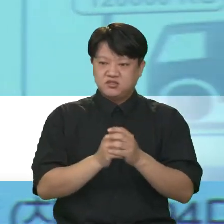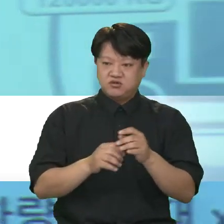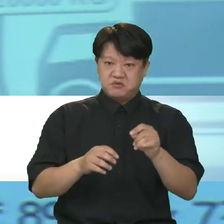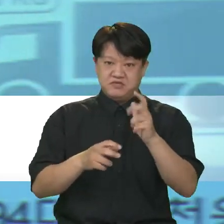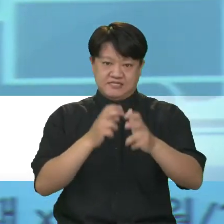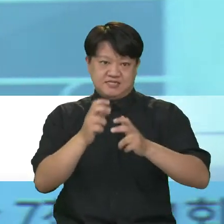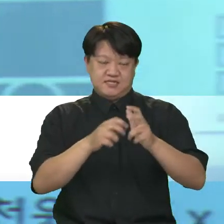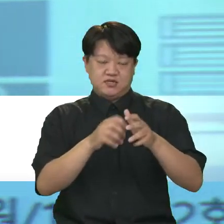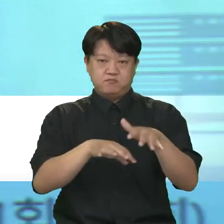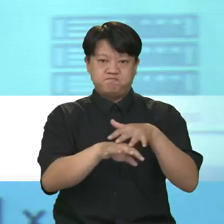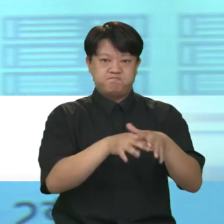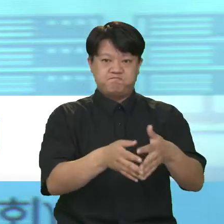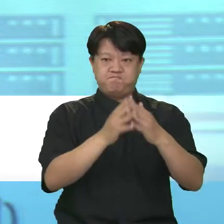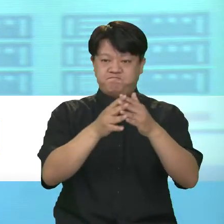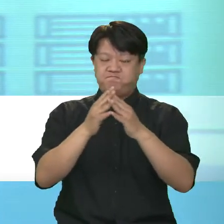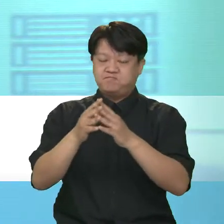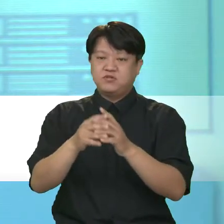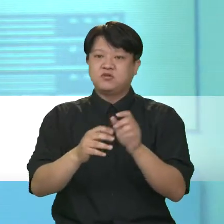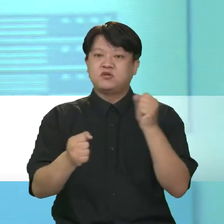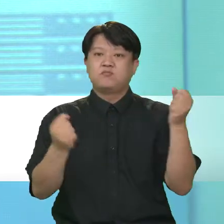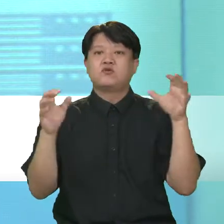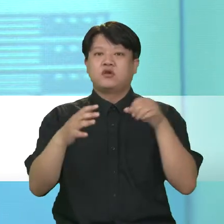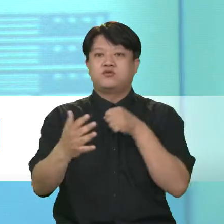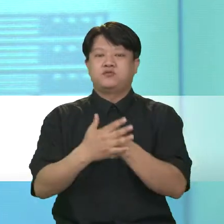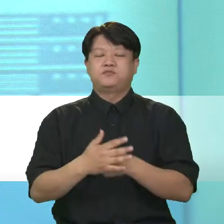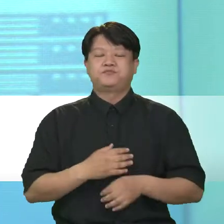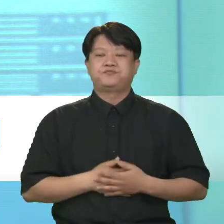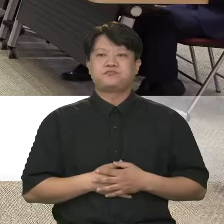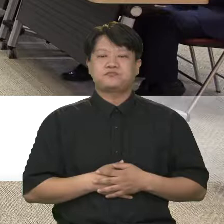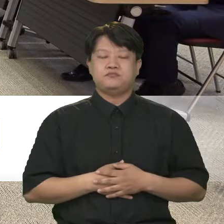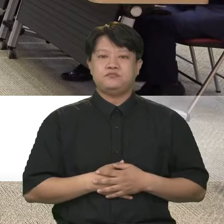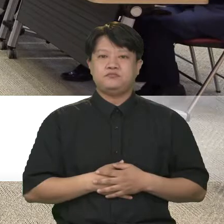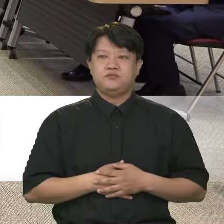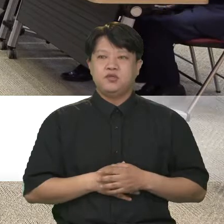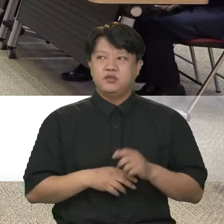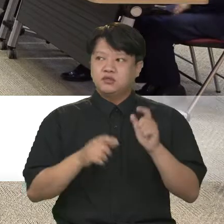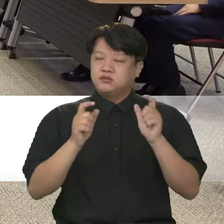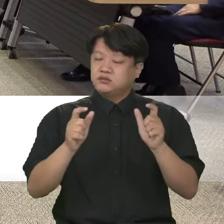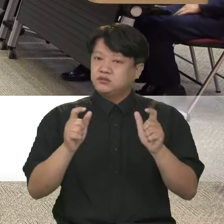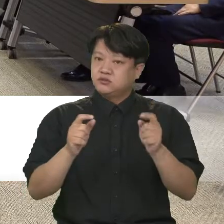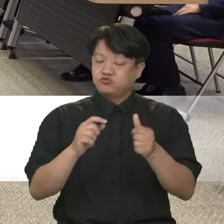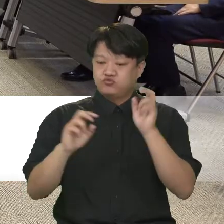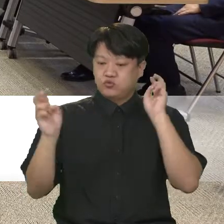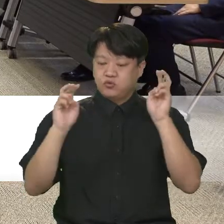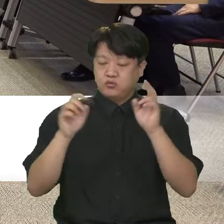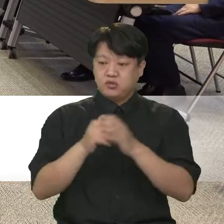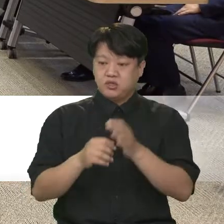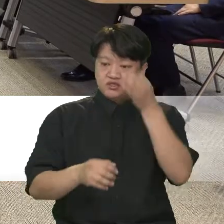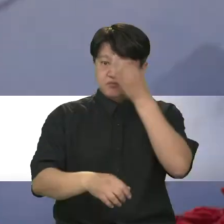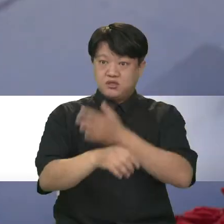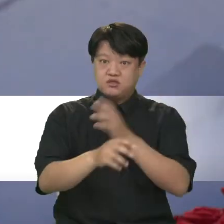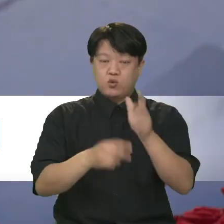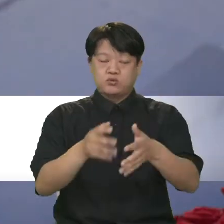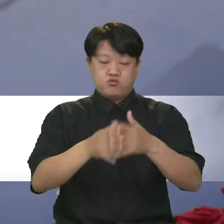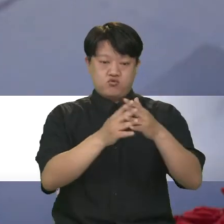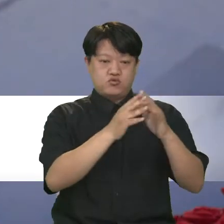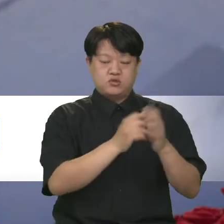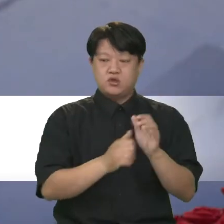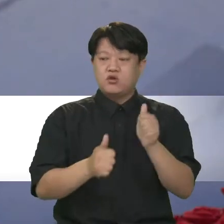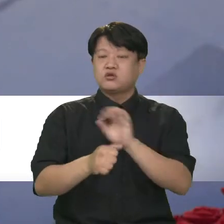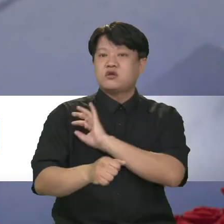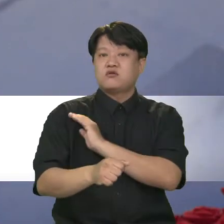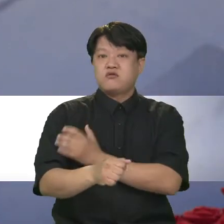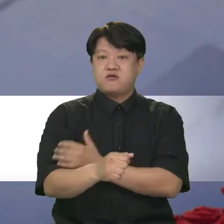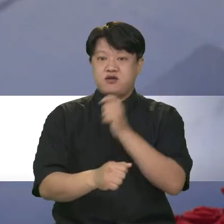나가는 데 협력하기로 했습니다 시는 지역의 중소기업들이 스마트 공장 구축을 통해 경쟁력을 강화할 수